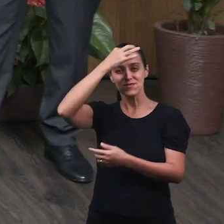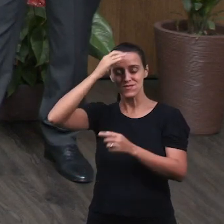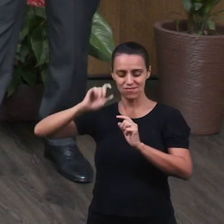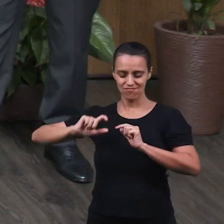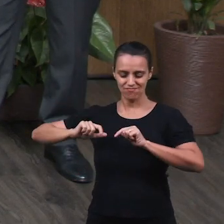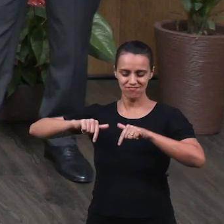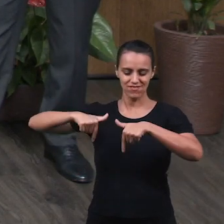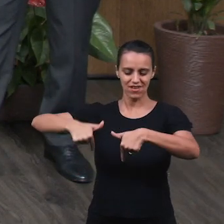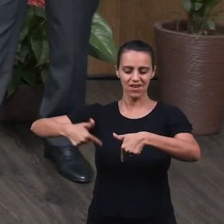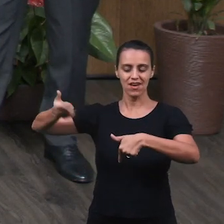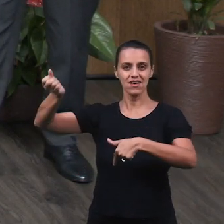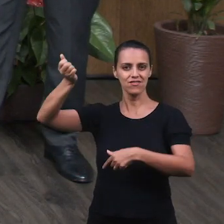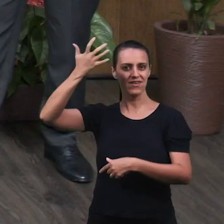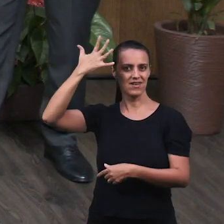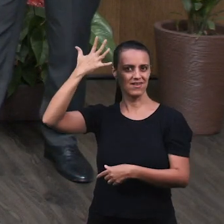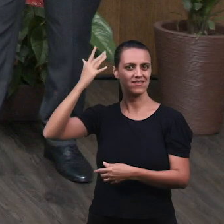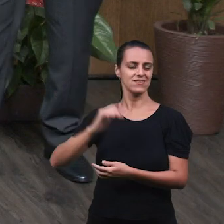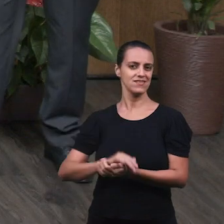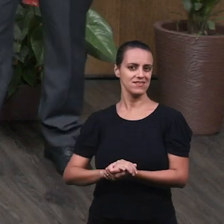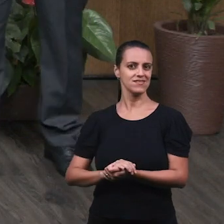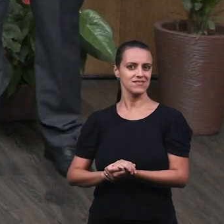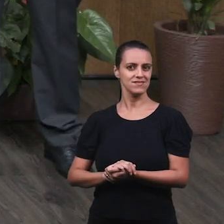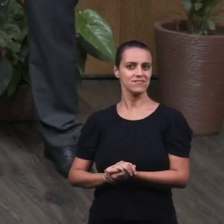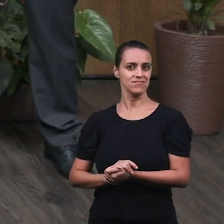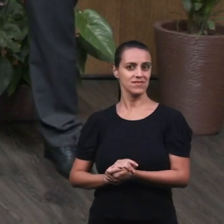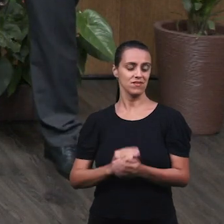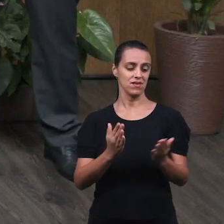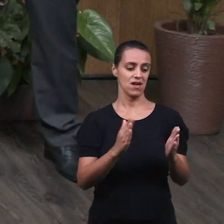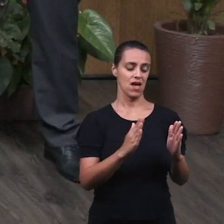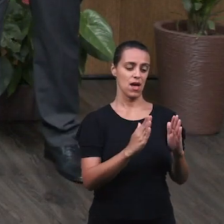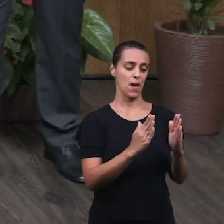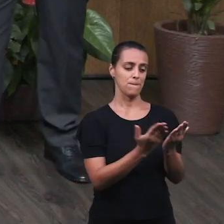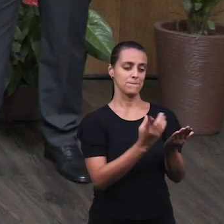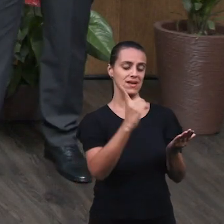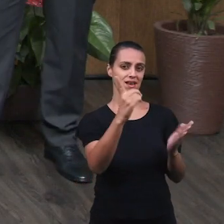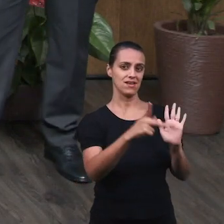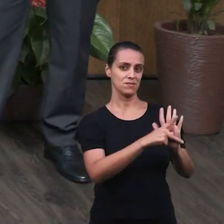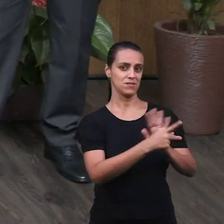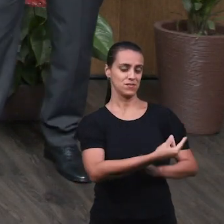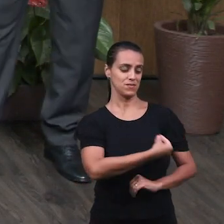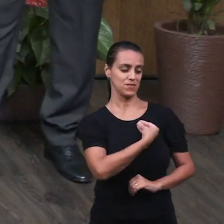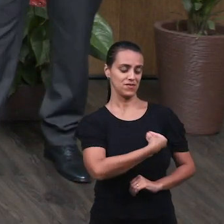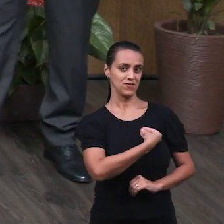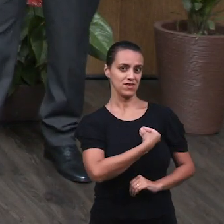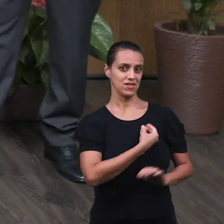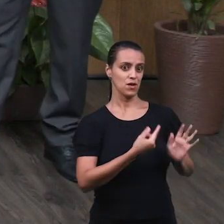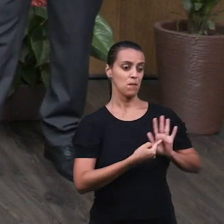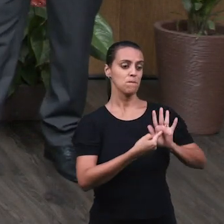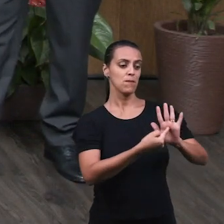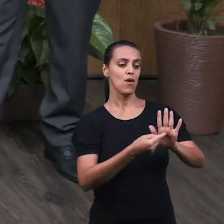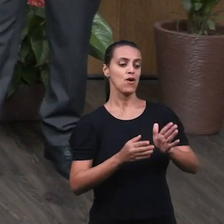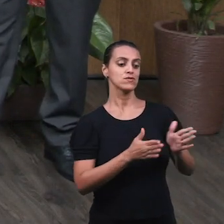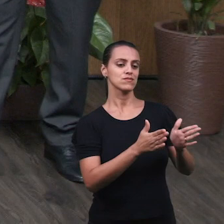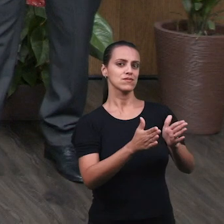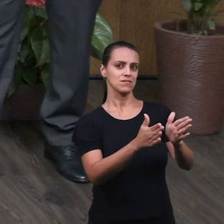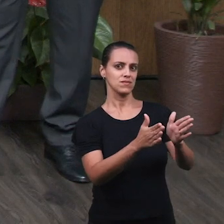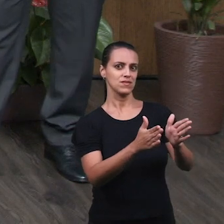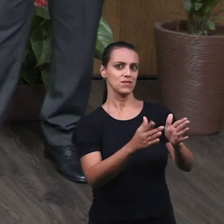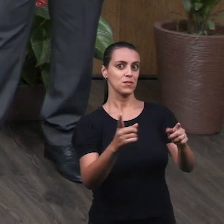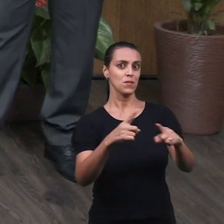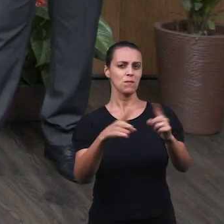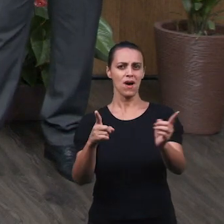Saint-Esprit. Donc la parole de la vie pointe le chemin, mais dans la parole vivante se trouve